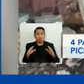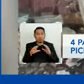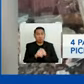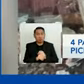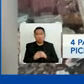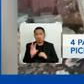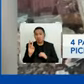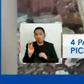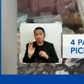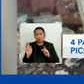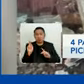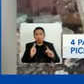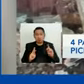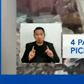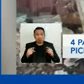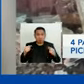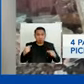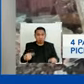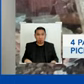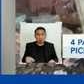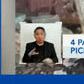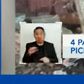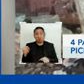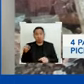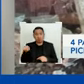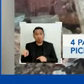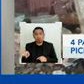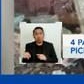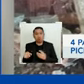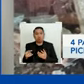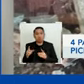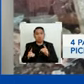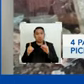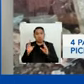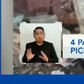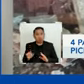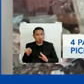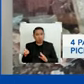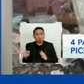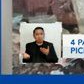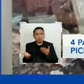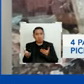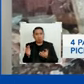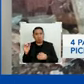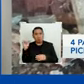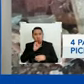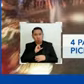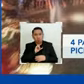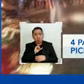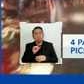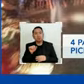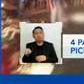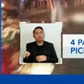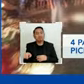sugatan kasama ang driver ng pickup na ay sa pulisya ay posibleng nakainom. Sinisikap pa ng GMA